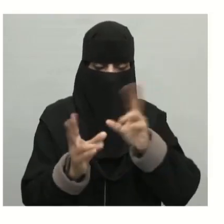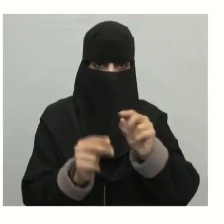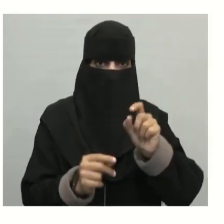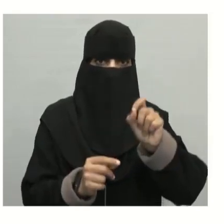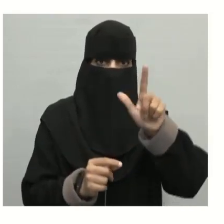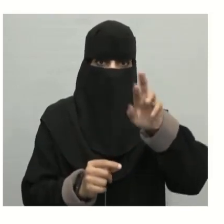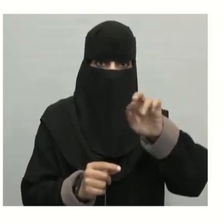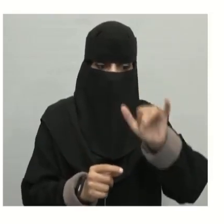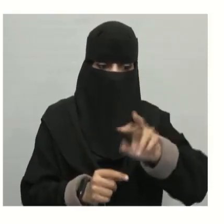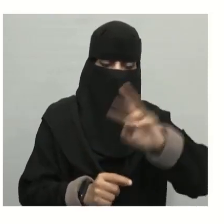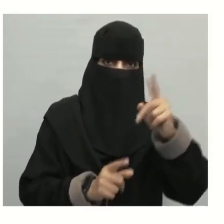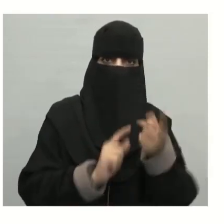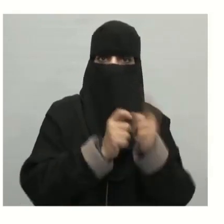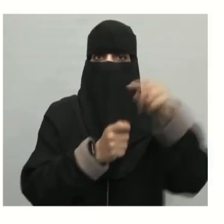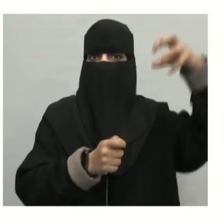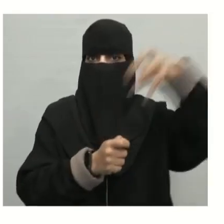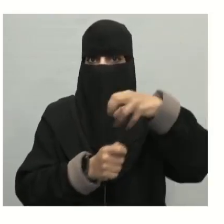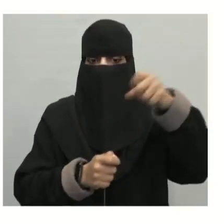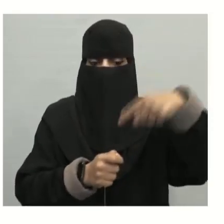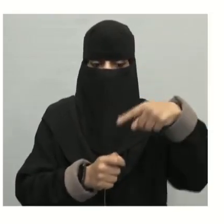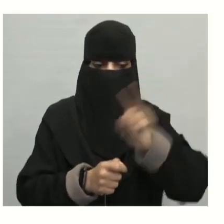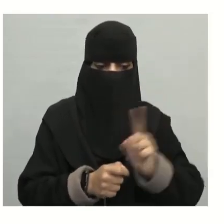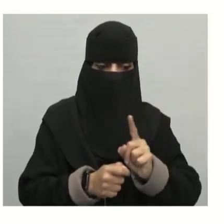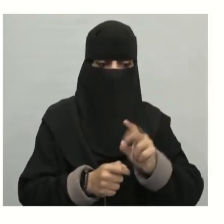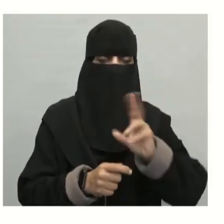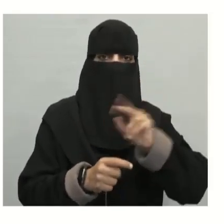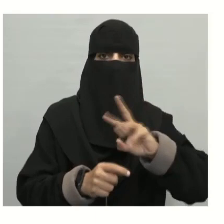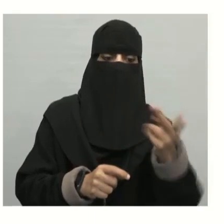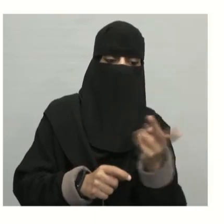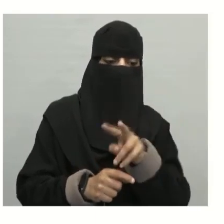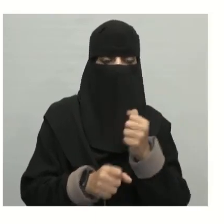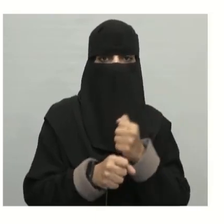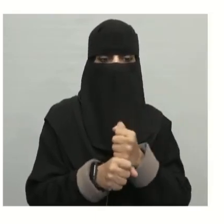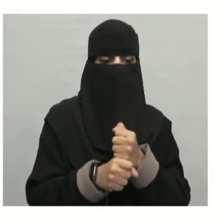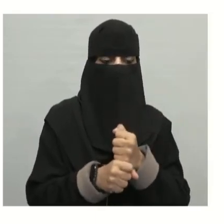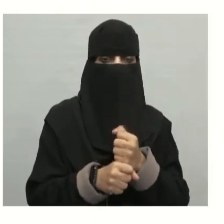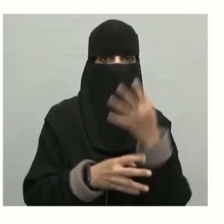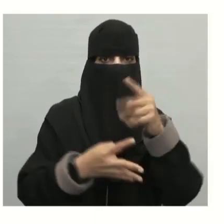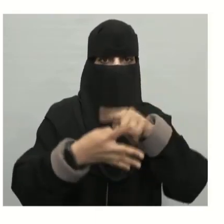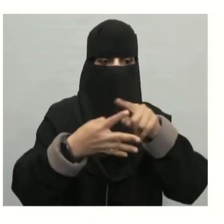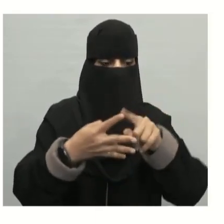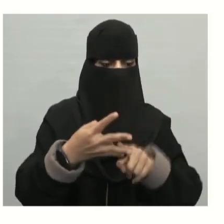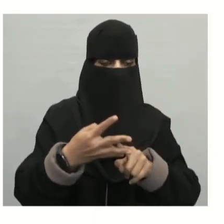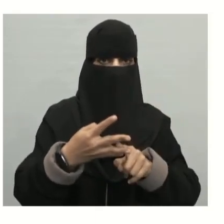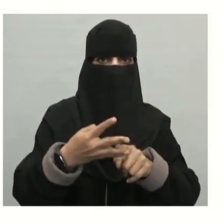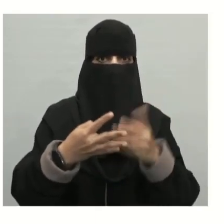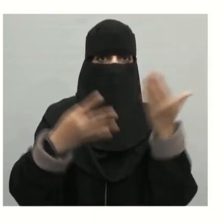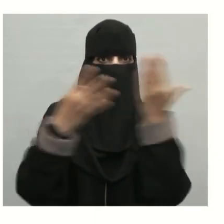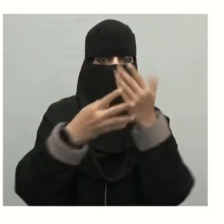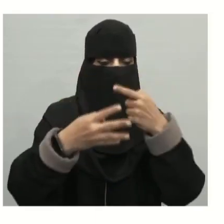الفلزي او لا يعكس الضوء الساقط على سطح المعدن قد يكون اربعه انواع زجاجي